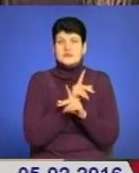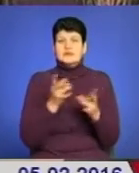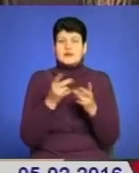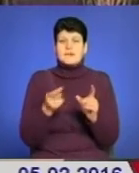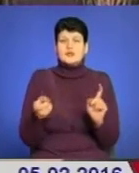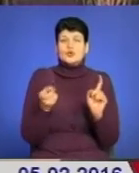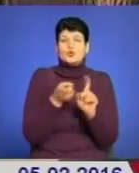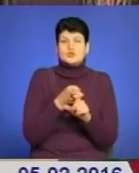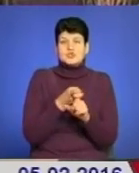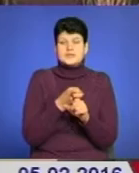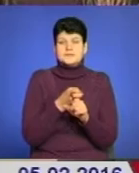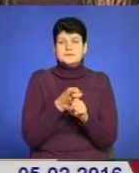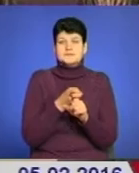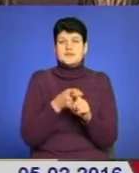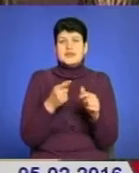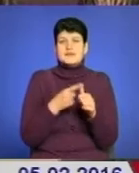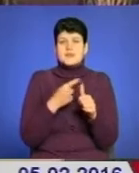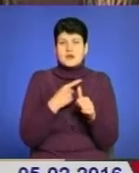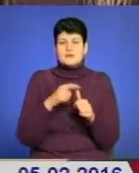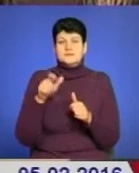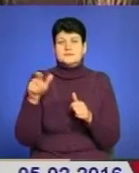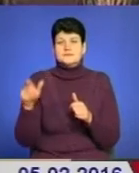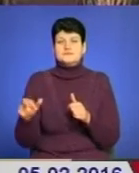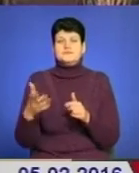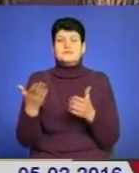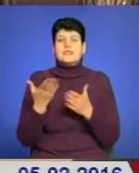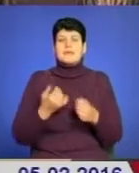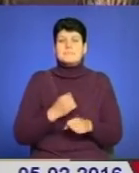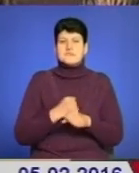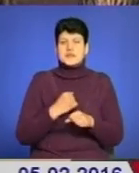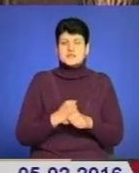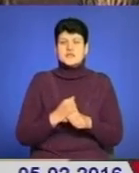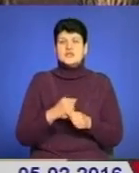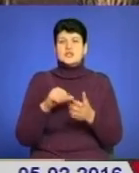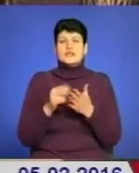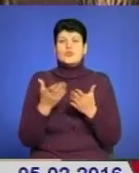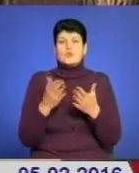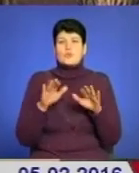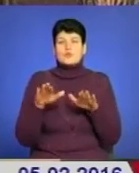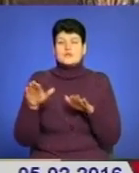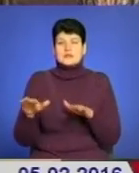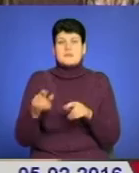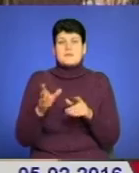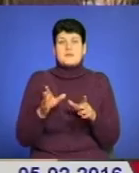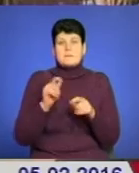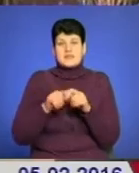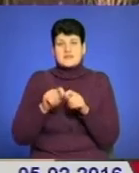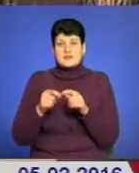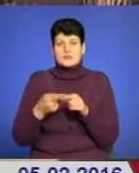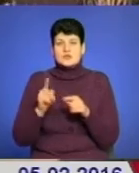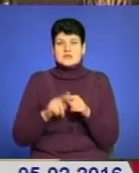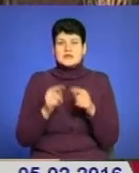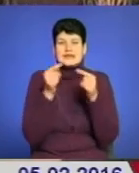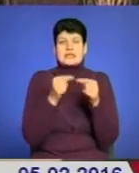долучити ім'я посадовця, власне, де він працює, якої посади. З свого боку ми перевіримо ці дані, плюс свістаємо з